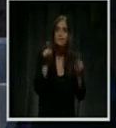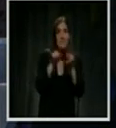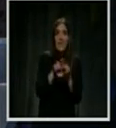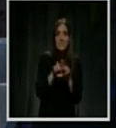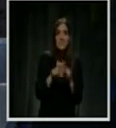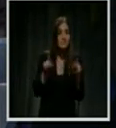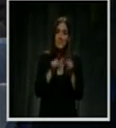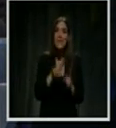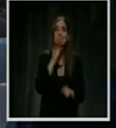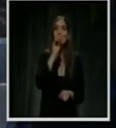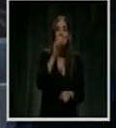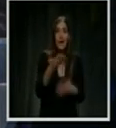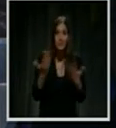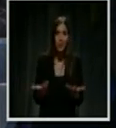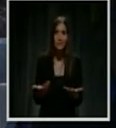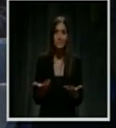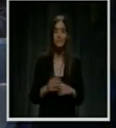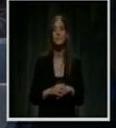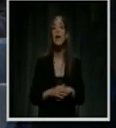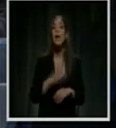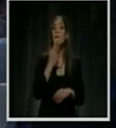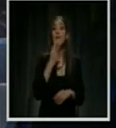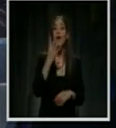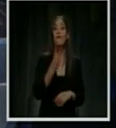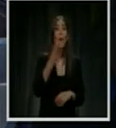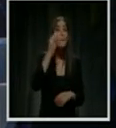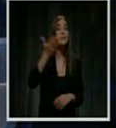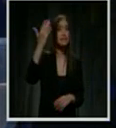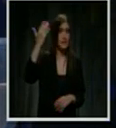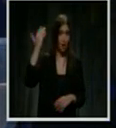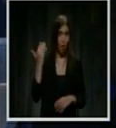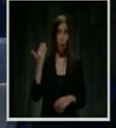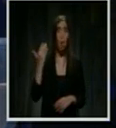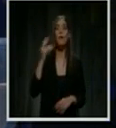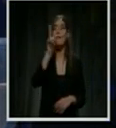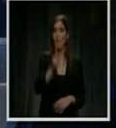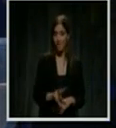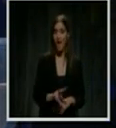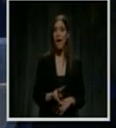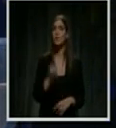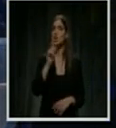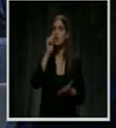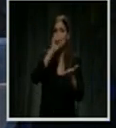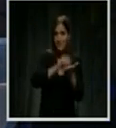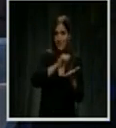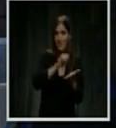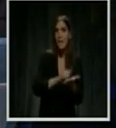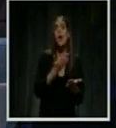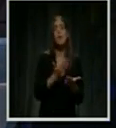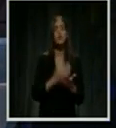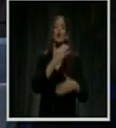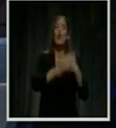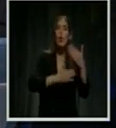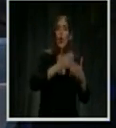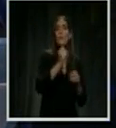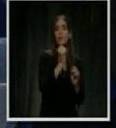ilu, propju fl-ewwel ta' frar li għadda. Ftiehem ukoll biex ikomplu jaħdmu bħala wkoll Kunsill